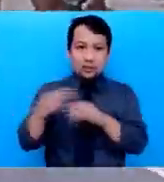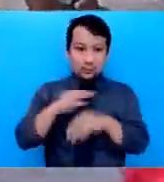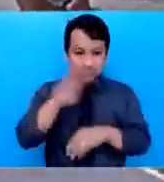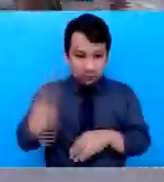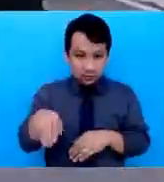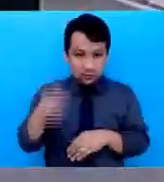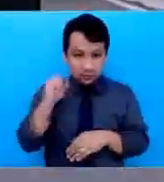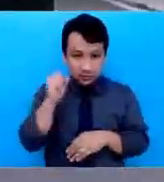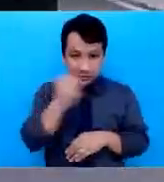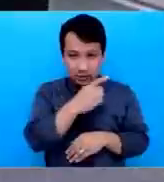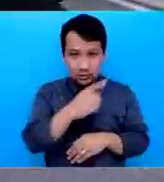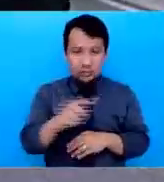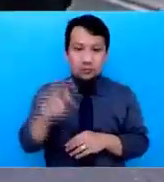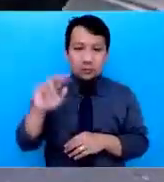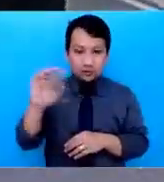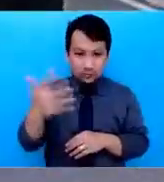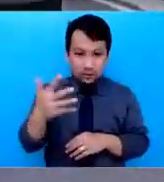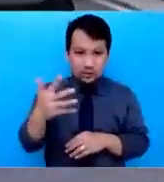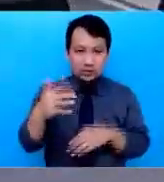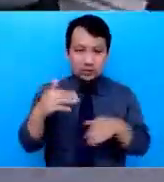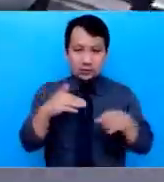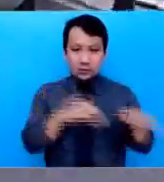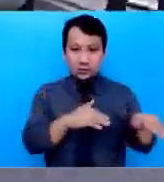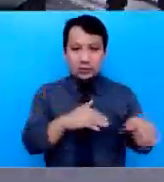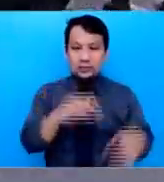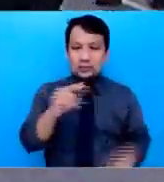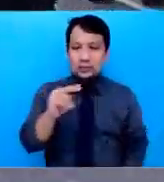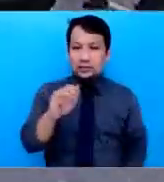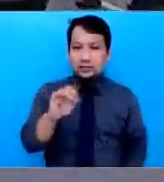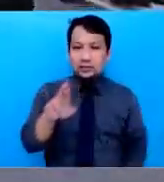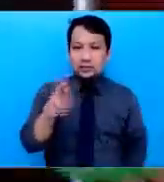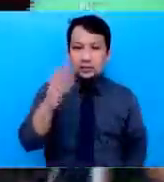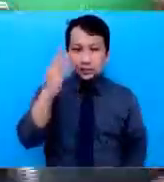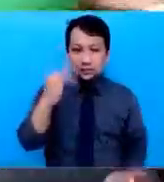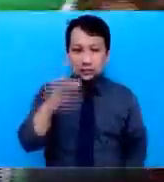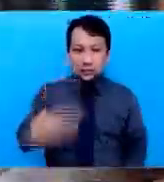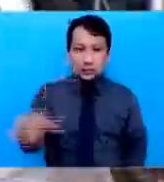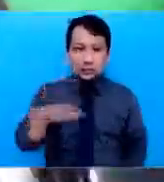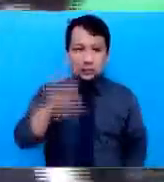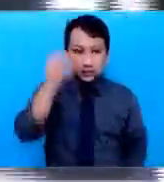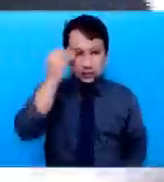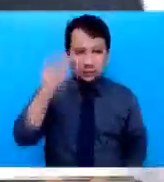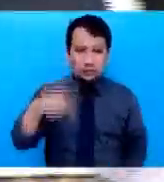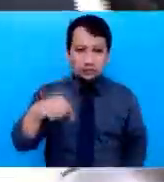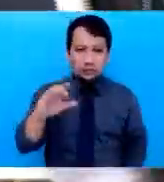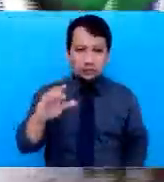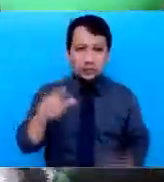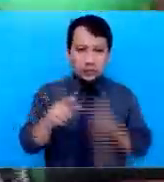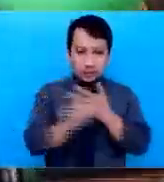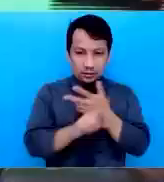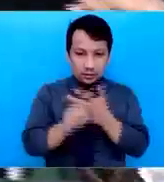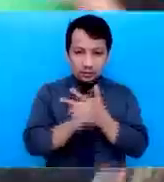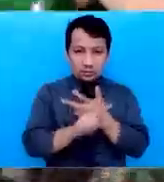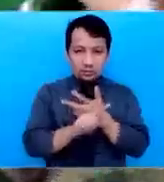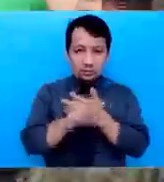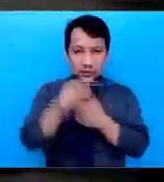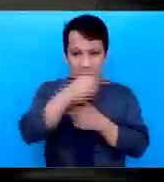Ito ang ikalimang caravan ng tambalan sa Mega Manila matapos mag-ikot sa Quezon City, Laguna, Rizal at sa